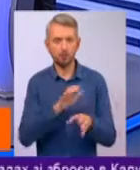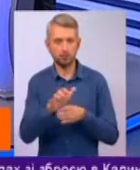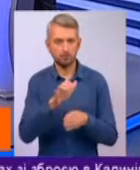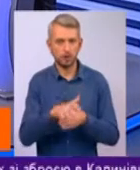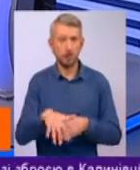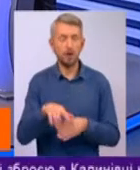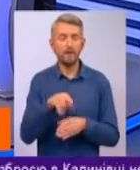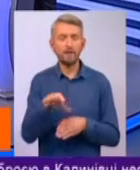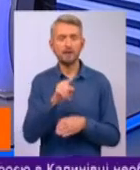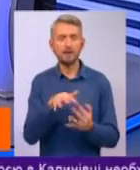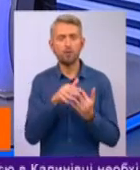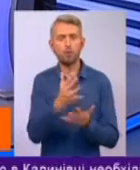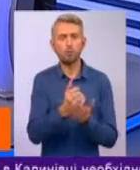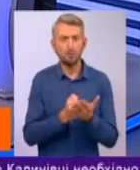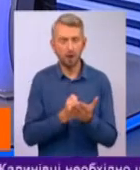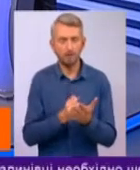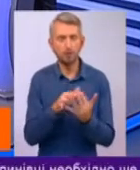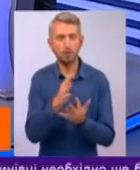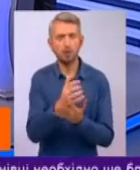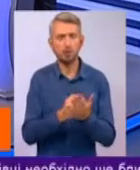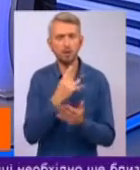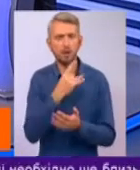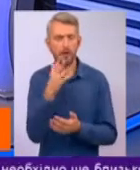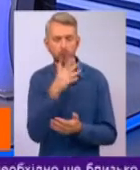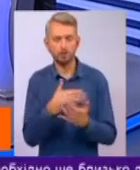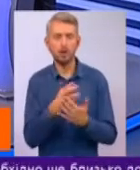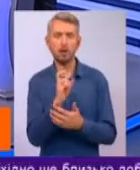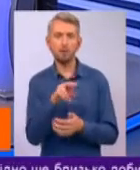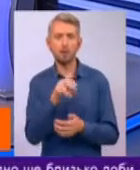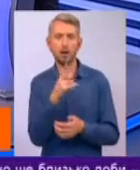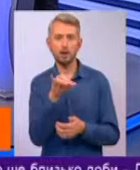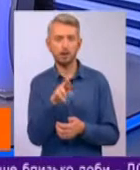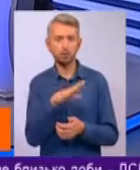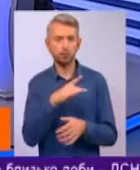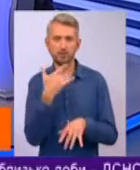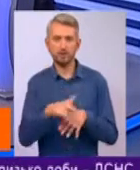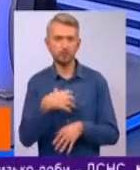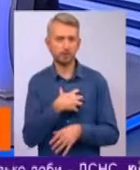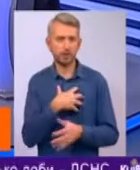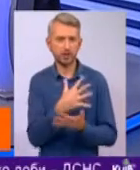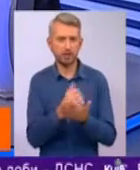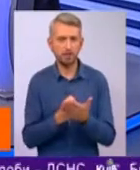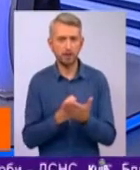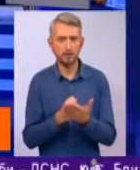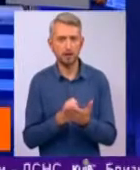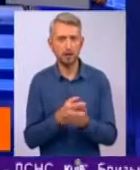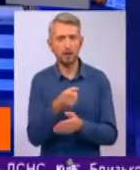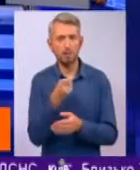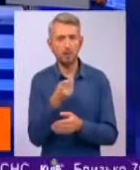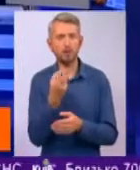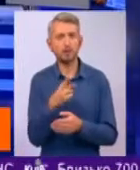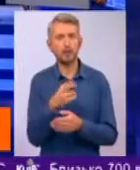Всі ці боєприпаси – це боєприпаси радянського часу. Наприклад, в Балаклеї були знищені стратегічні запаси, постріли для